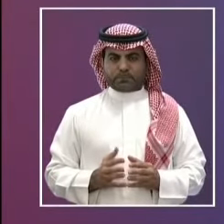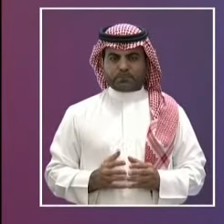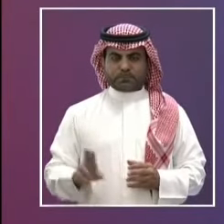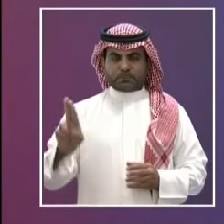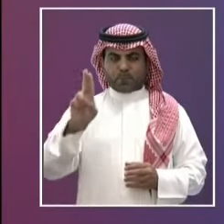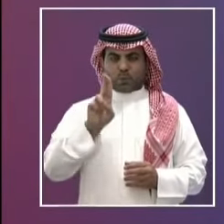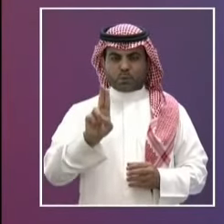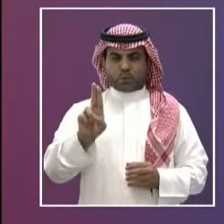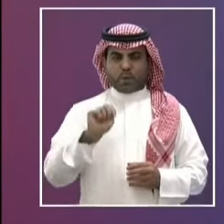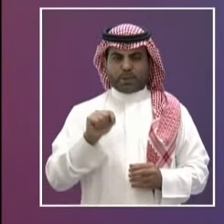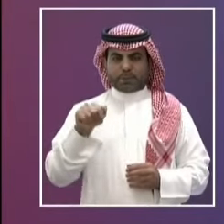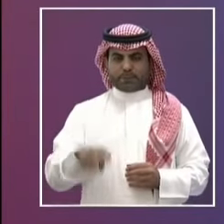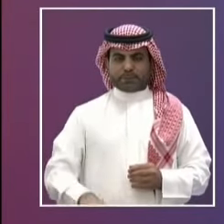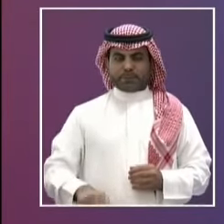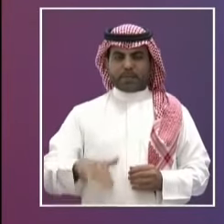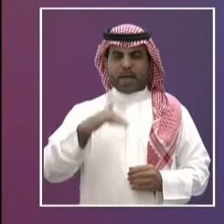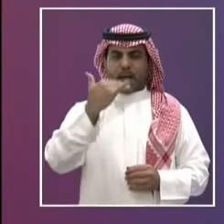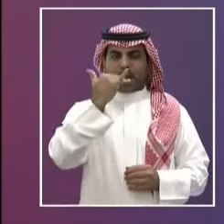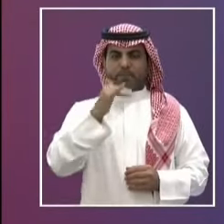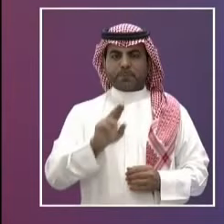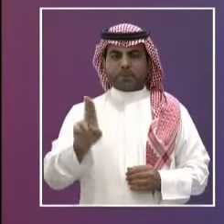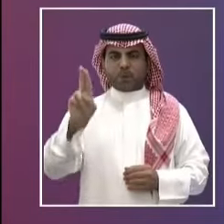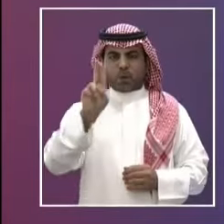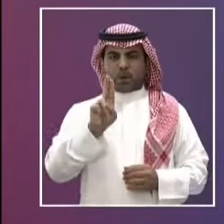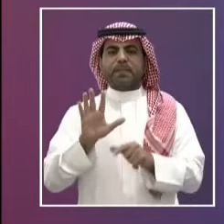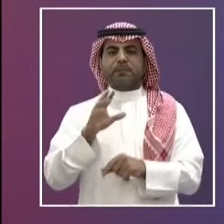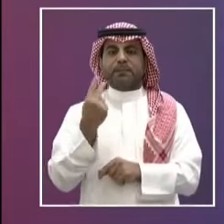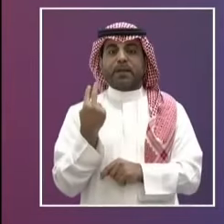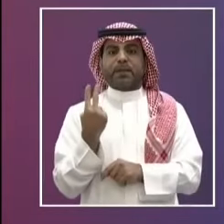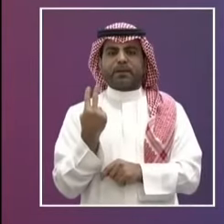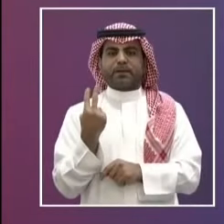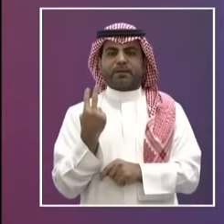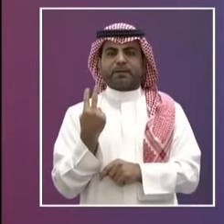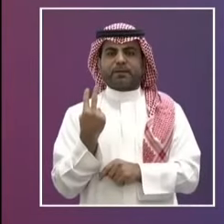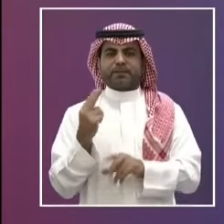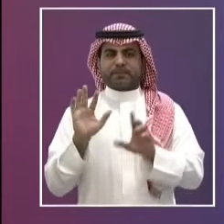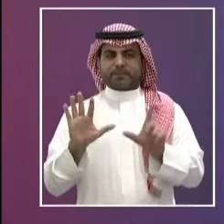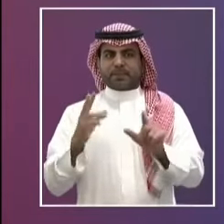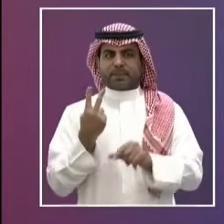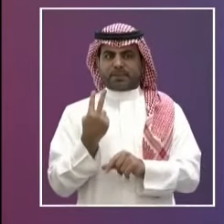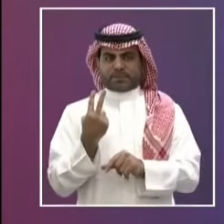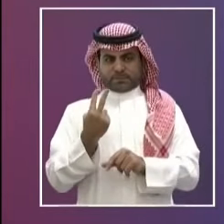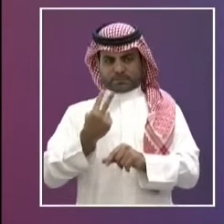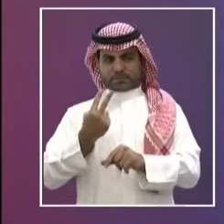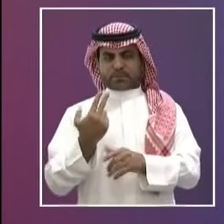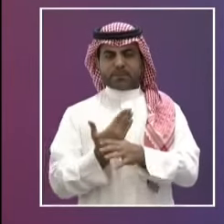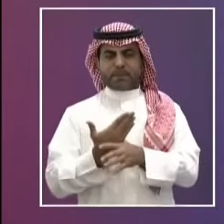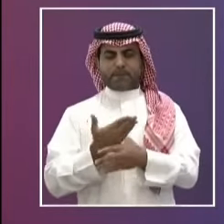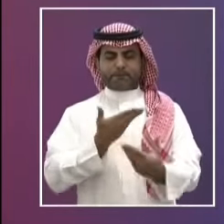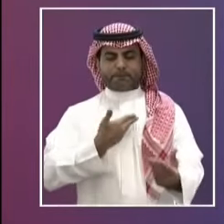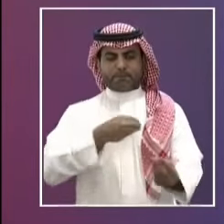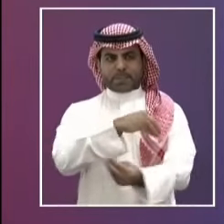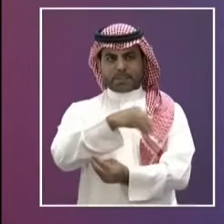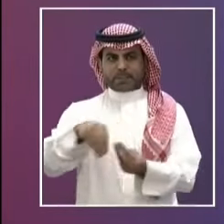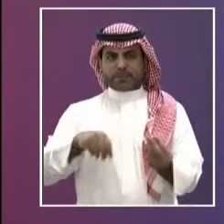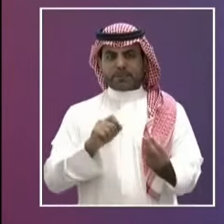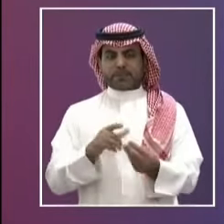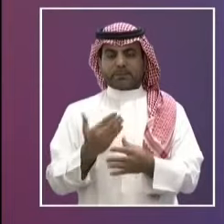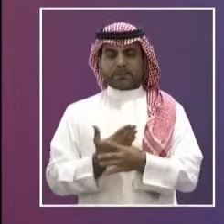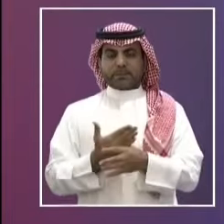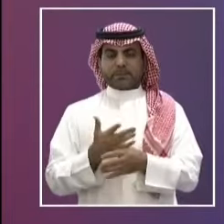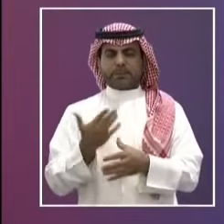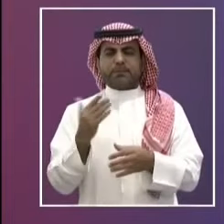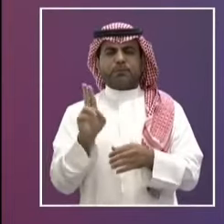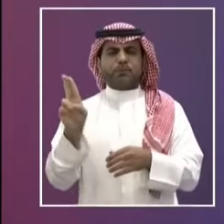حسين بن مسعد مراسل قناة العربية، سعادة وكيل وزارة الحج لأداء مناسك العمرة للمعتمرين من داخل المملكة، هذا